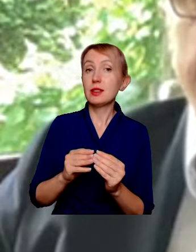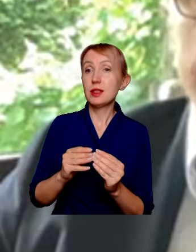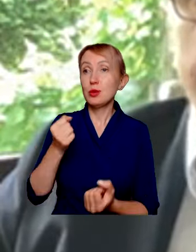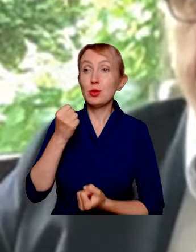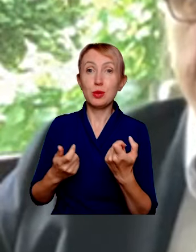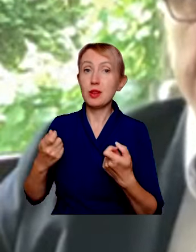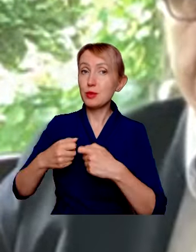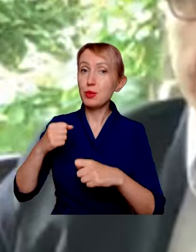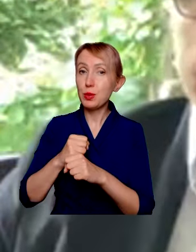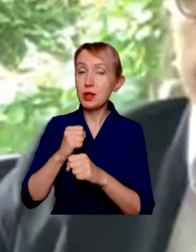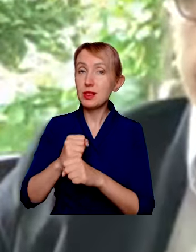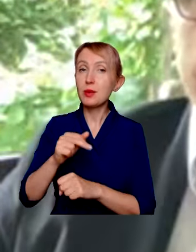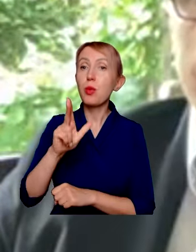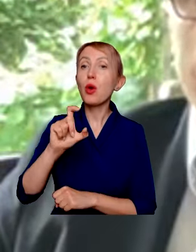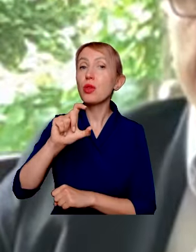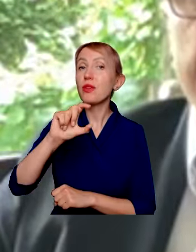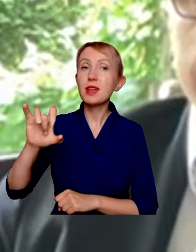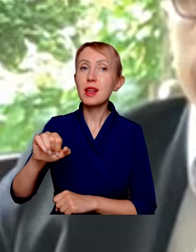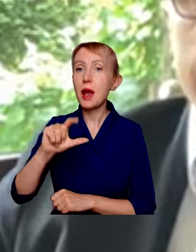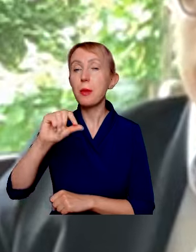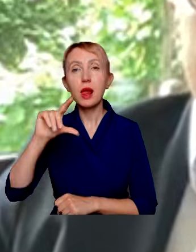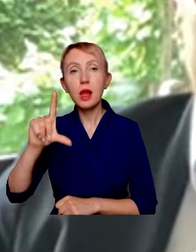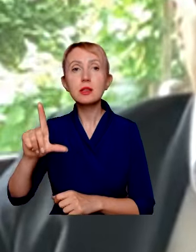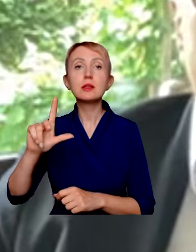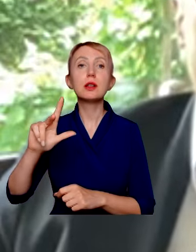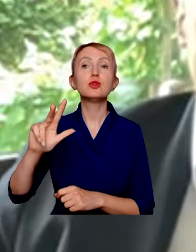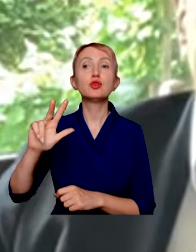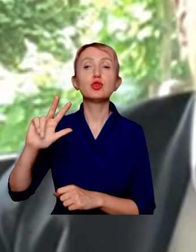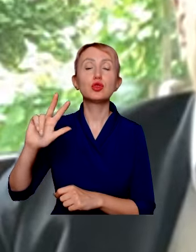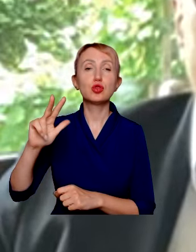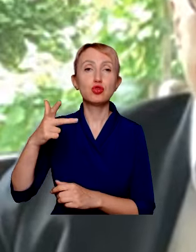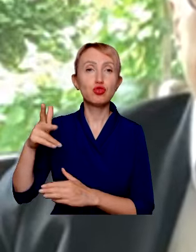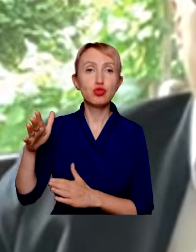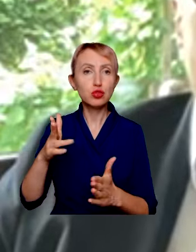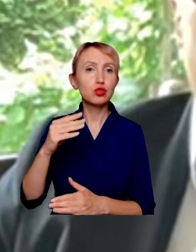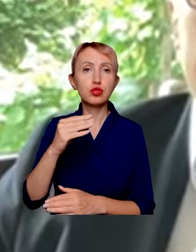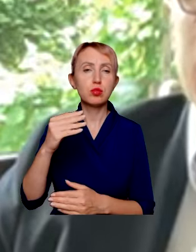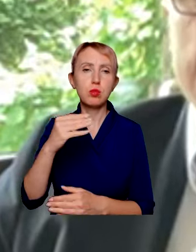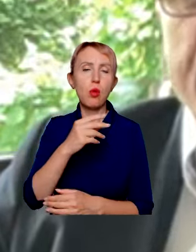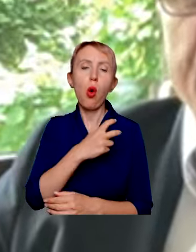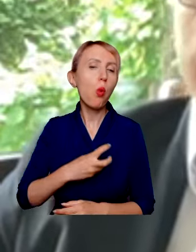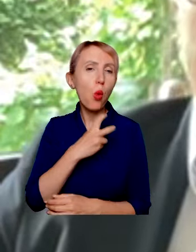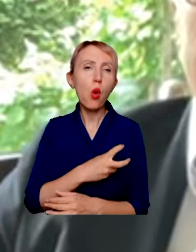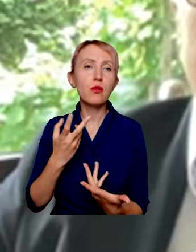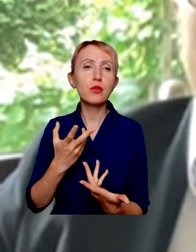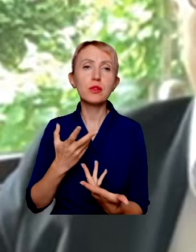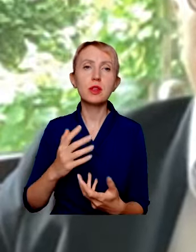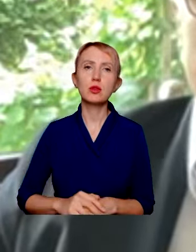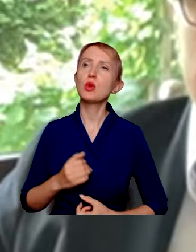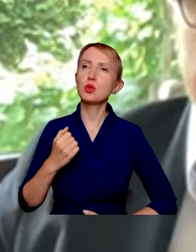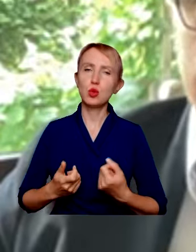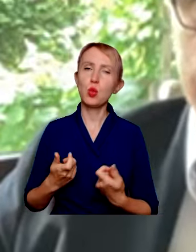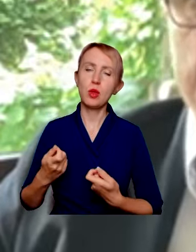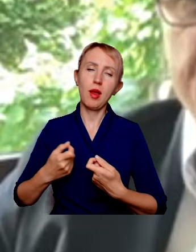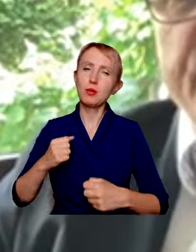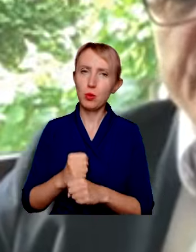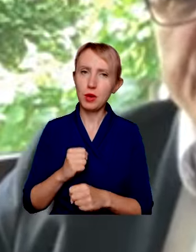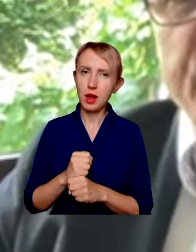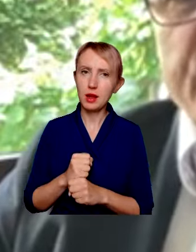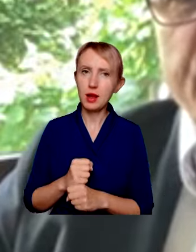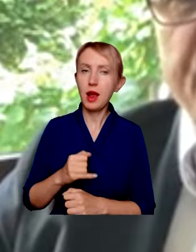czy Konfederacja, czy PSL, czy Ruch Hołowni są niewątpliwie potencjalnie trudnymi partnerami, ale jeżeli się